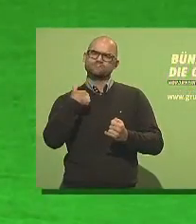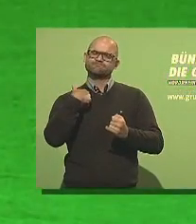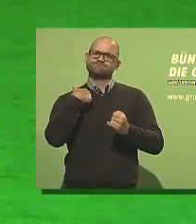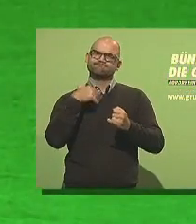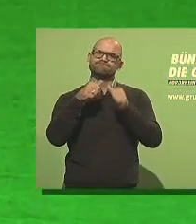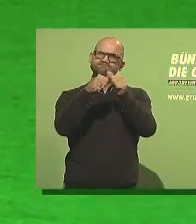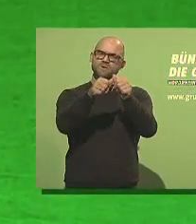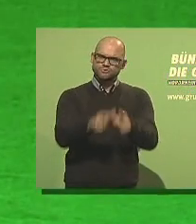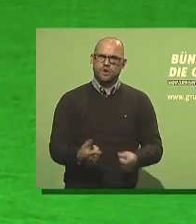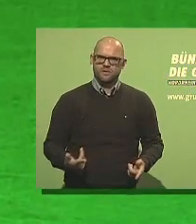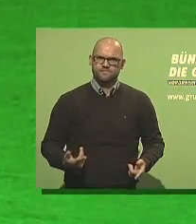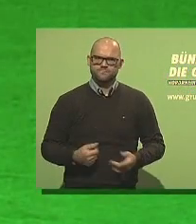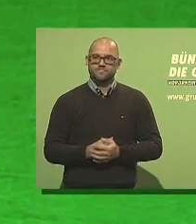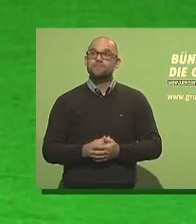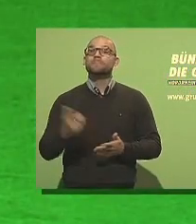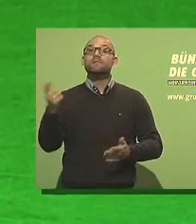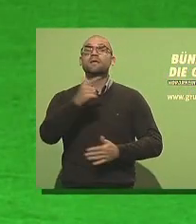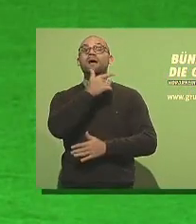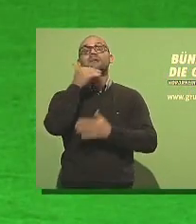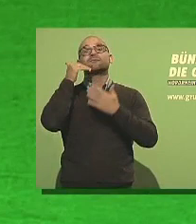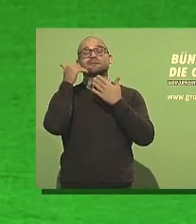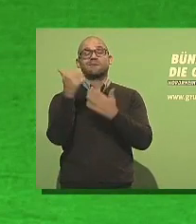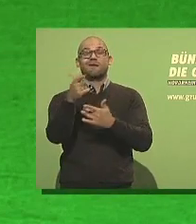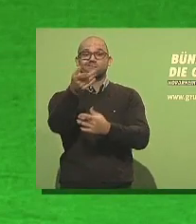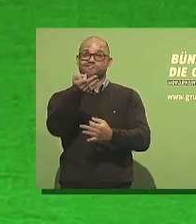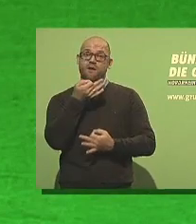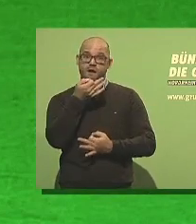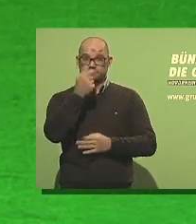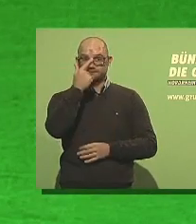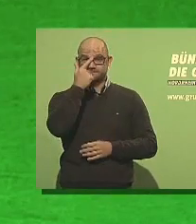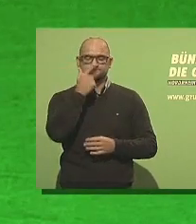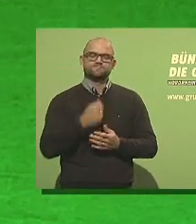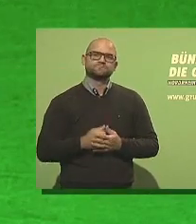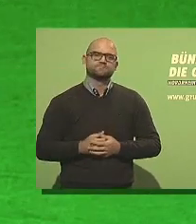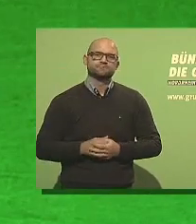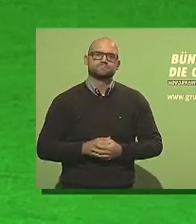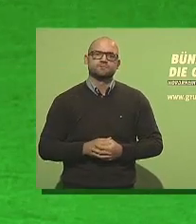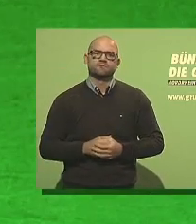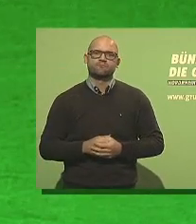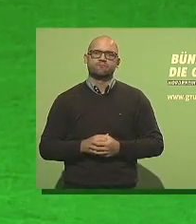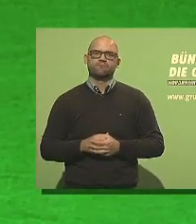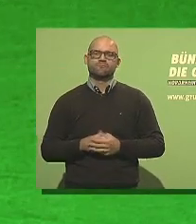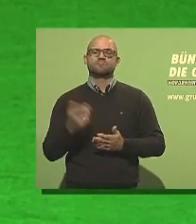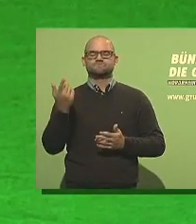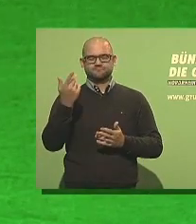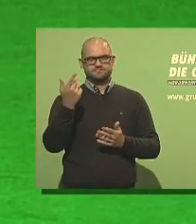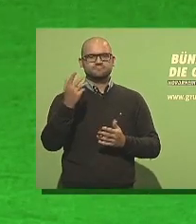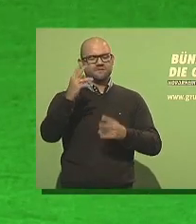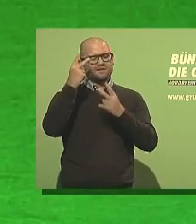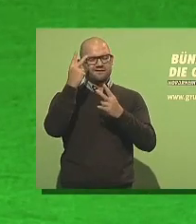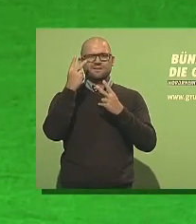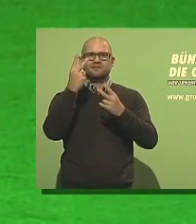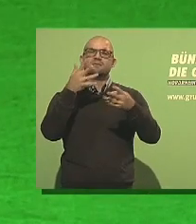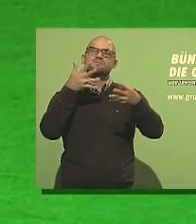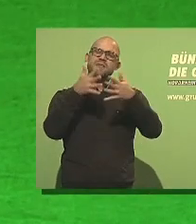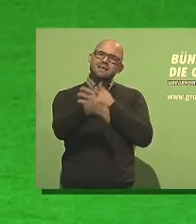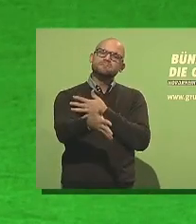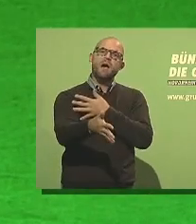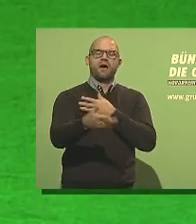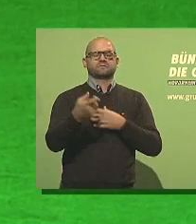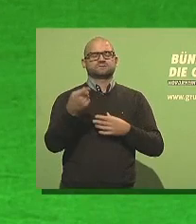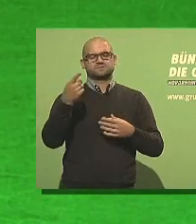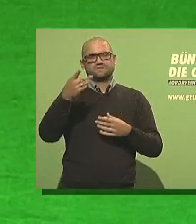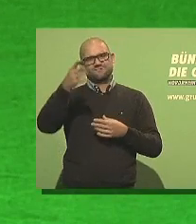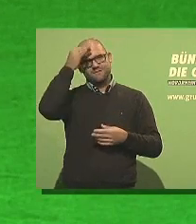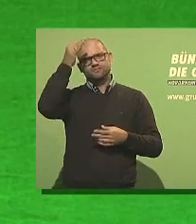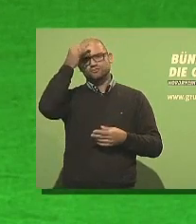Ja, vielen Dank für diese Frage. Ich glaube, dass wir auch in dem Bereich einer transparenten Wissenschaft und Open